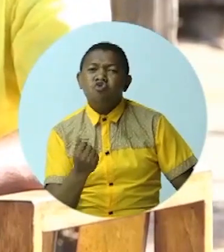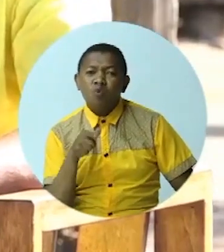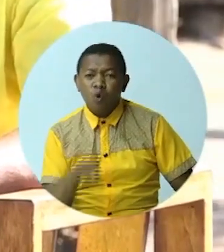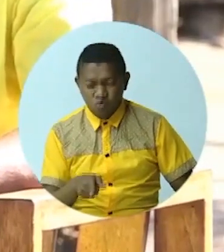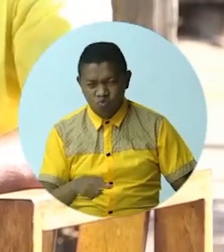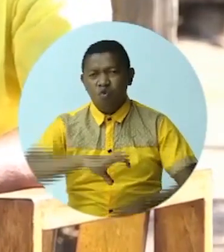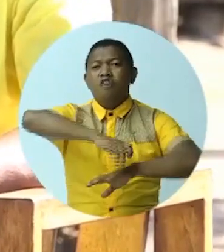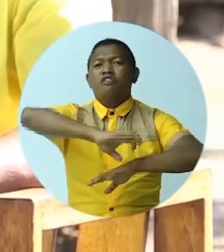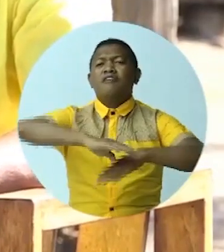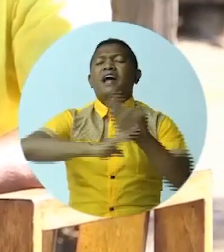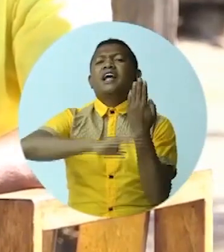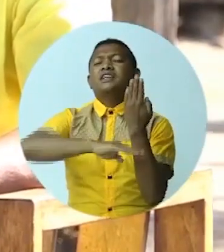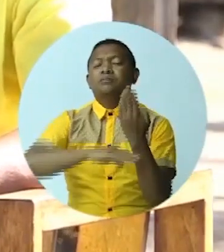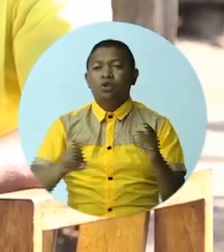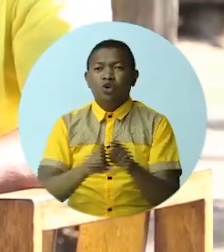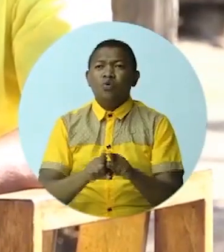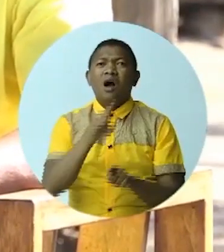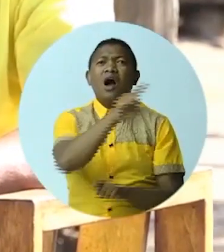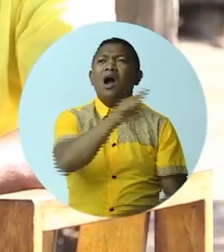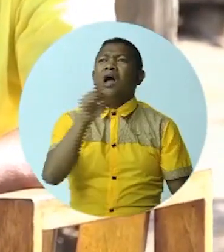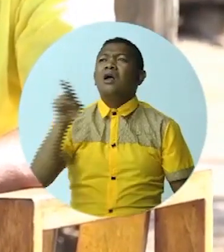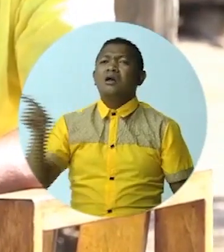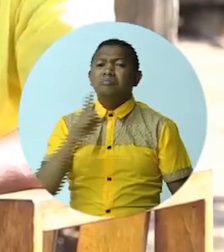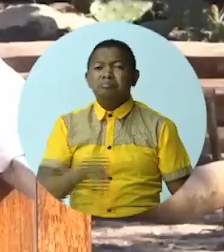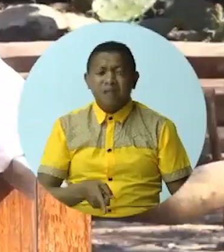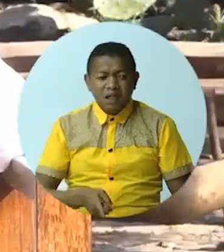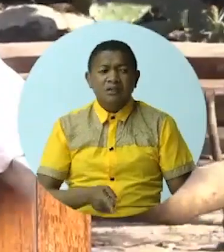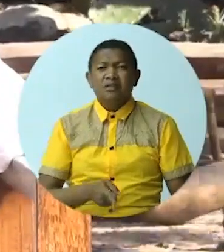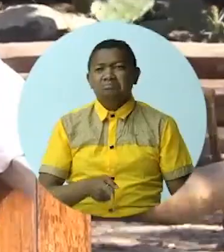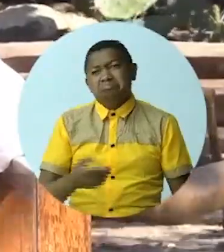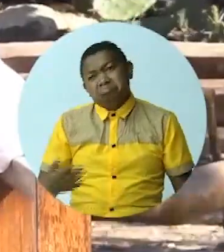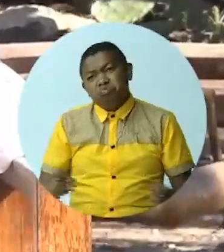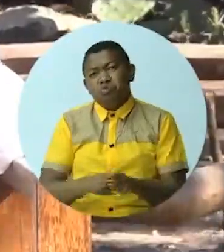hoe lasa cimetière de projet mihitsy ilay tiatsina.